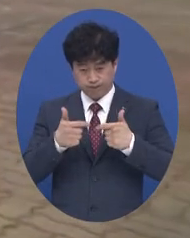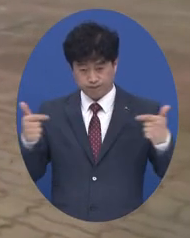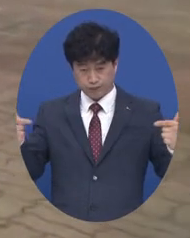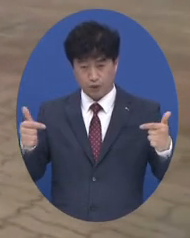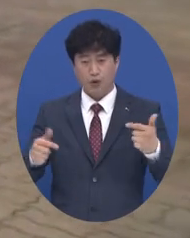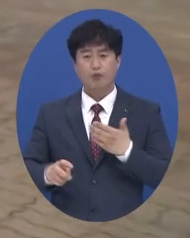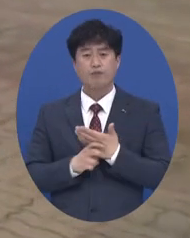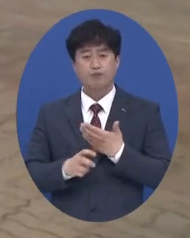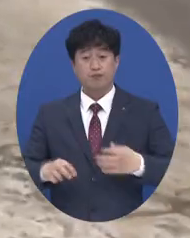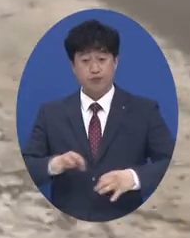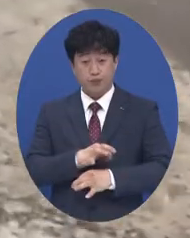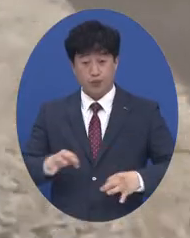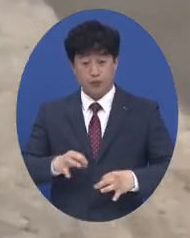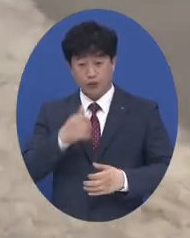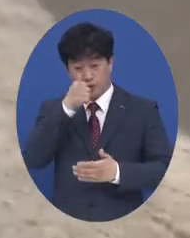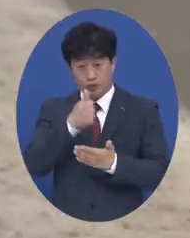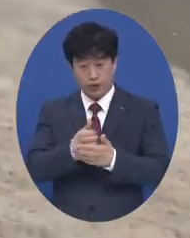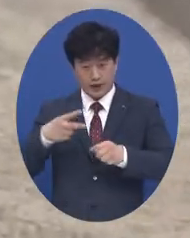전체로확대하고